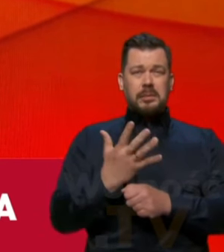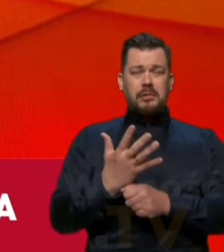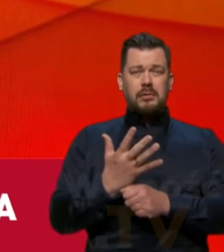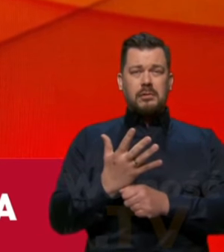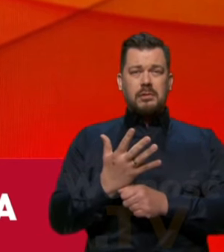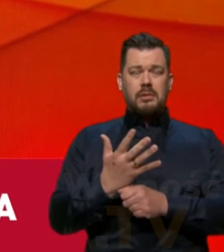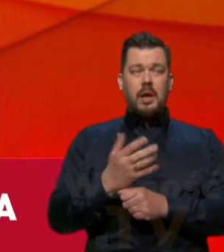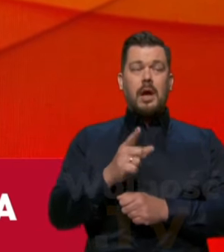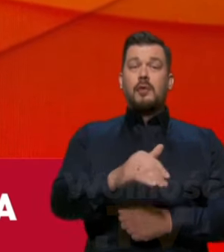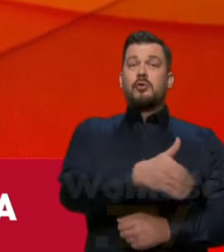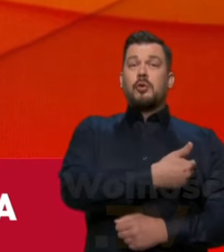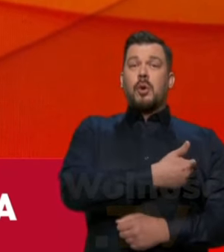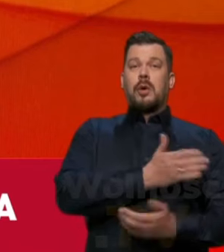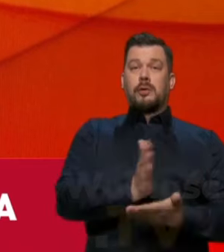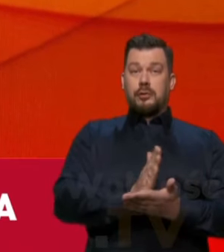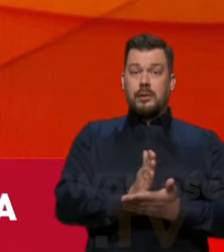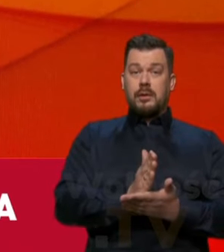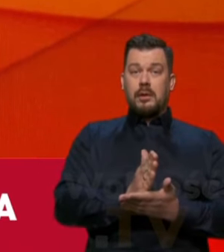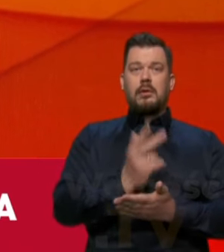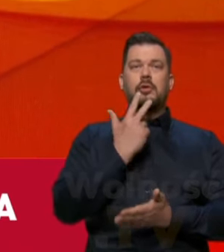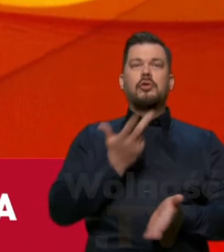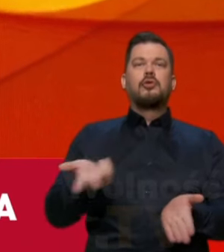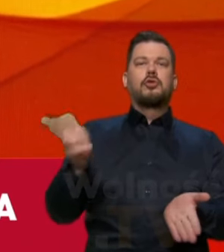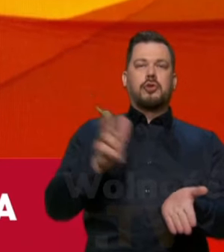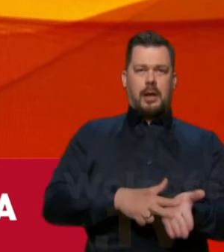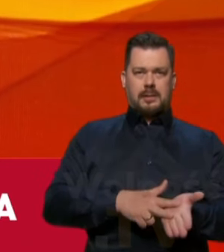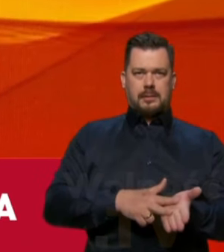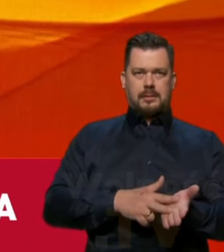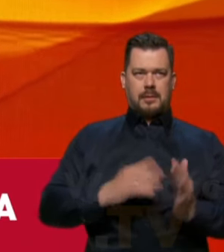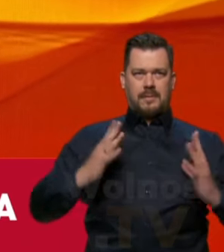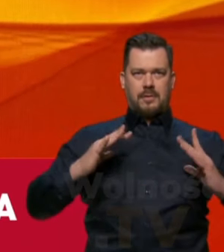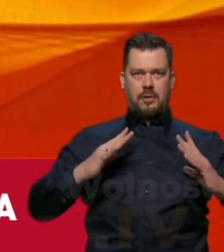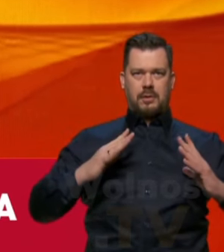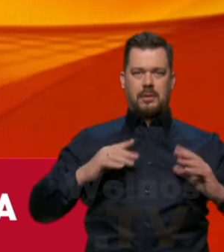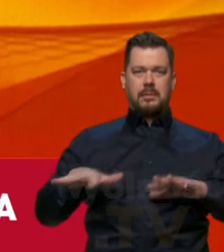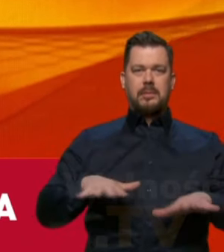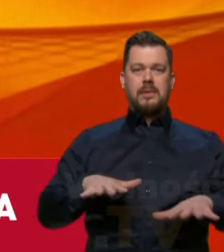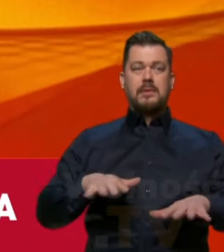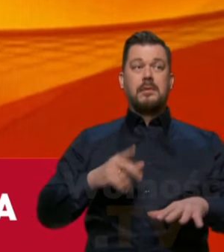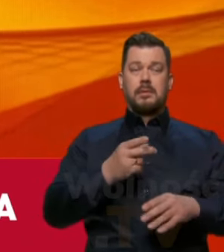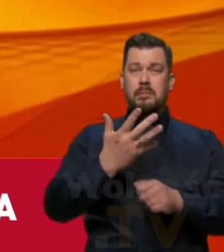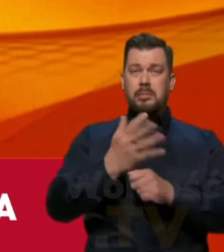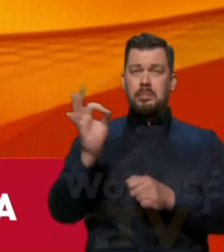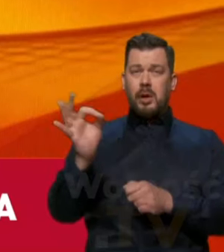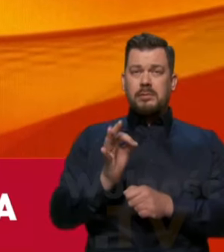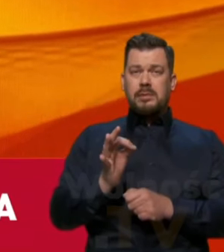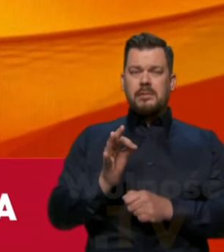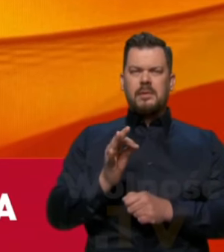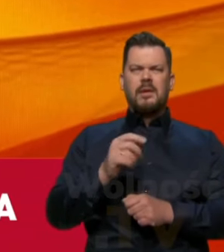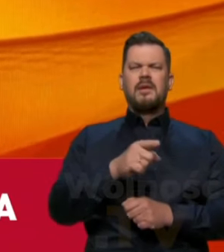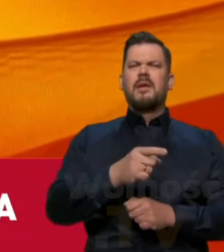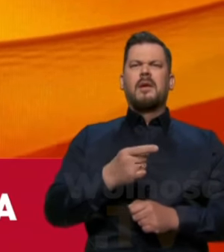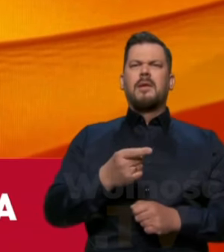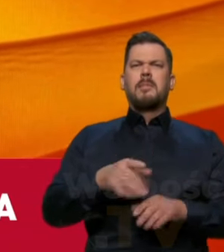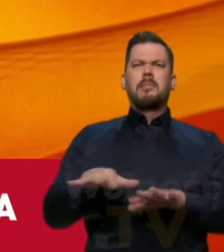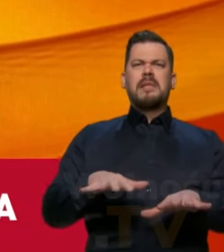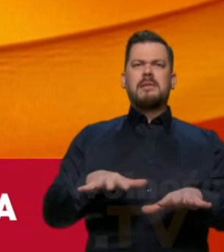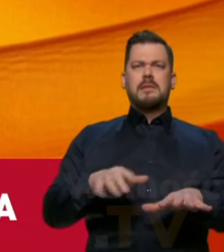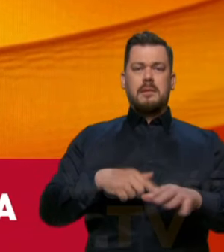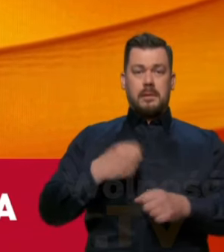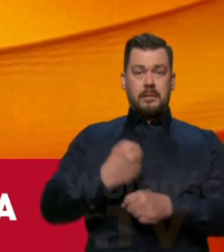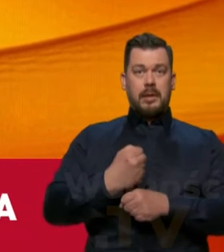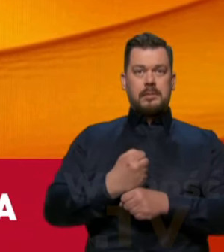W szkołach średnich potroiła się, a w szkołach podstawowych wzrosła o połowę. Żeby wakatów w szkołach było mniej,